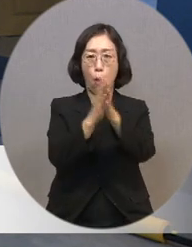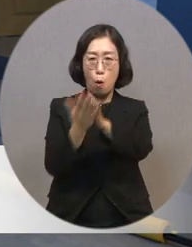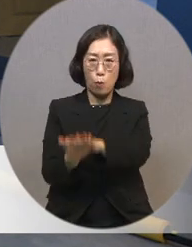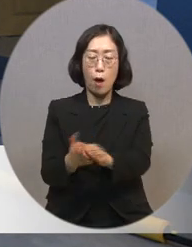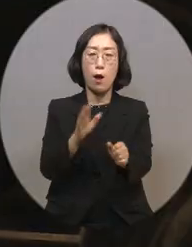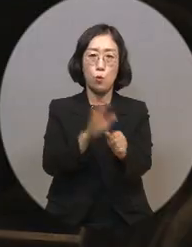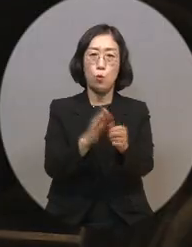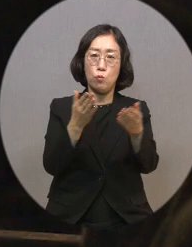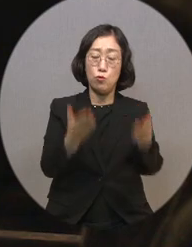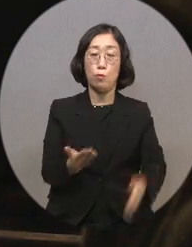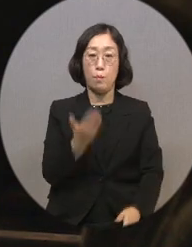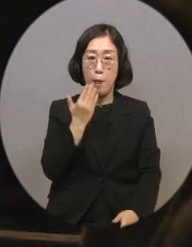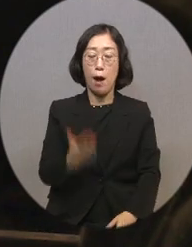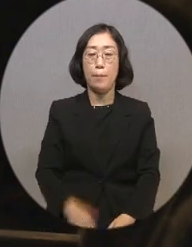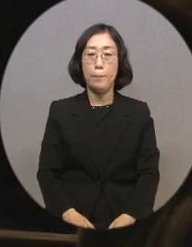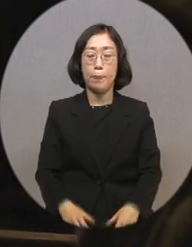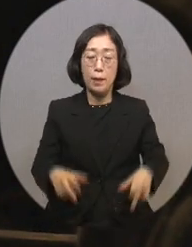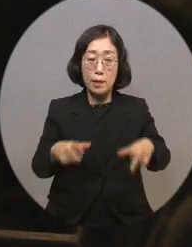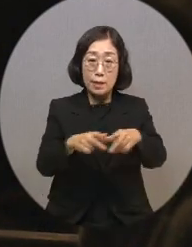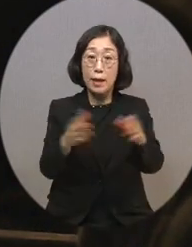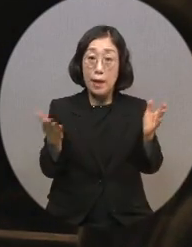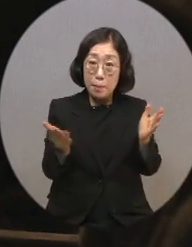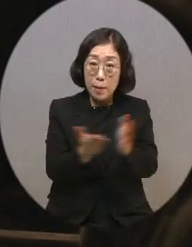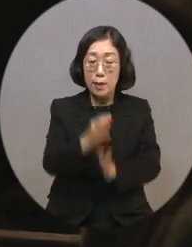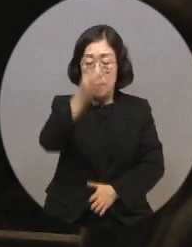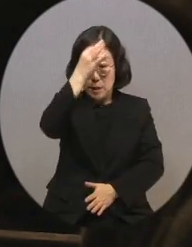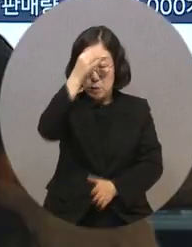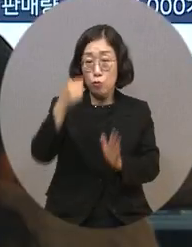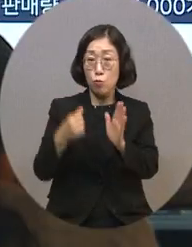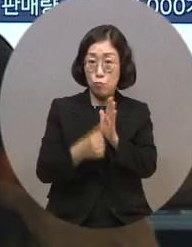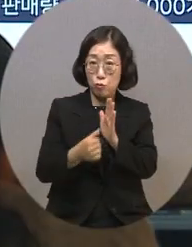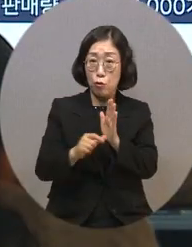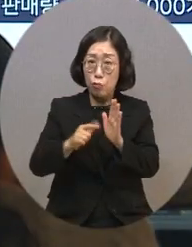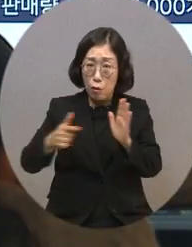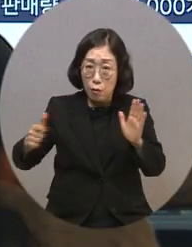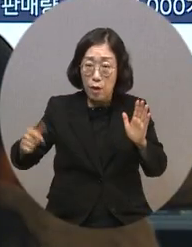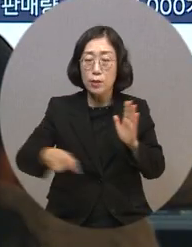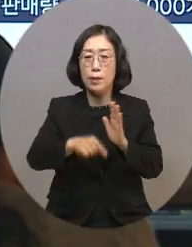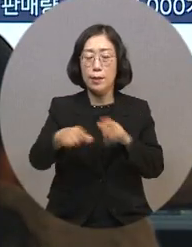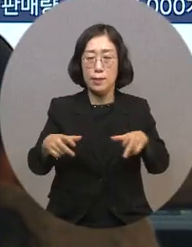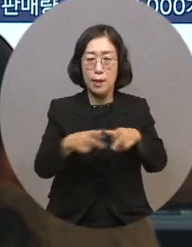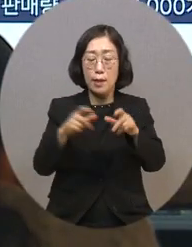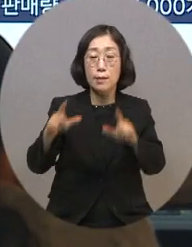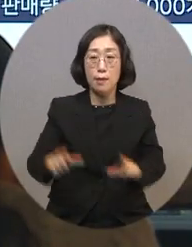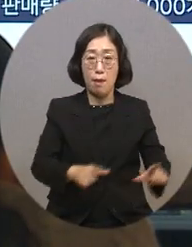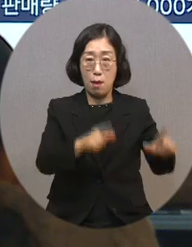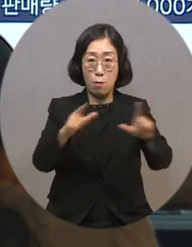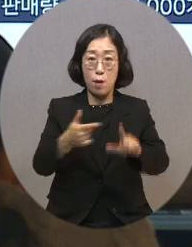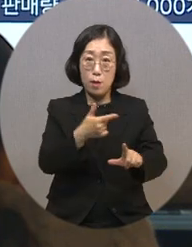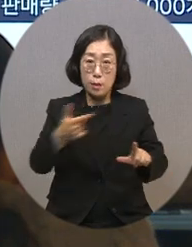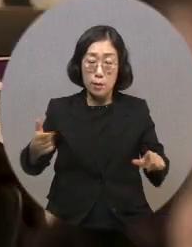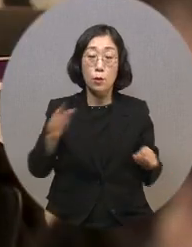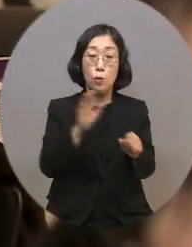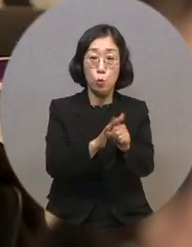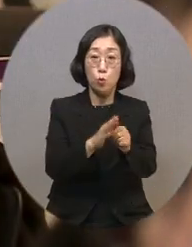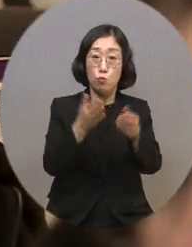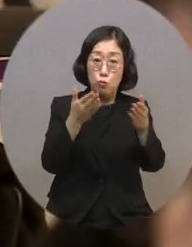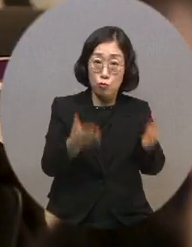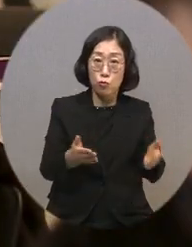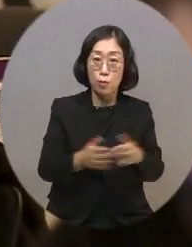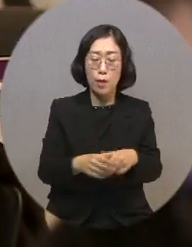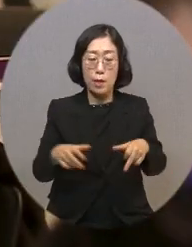있다고 생각이 돼요. 장애 친화적 기술과 제품, 서비스가 장애인의 일상에 많은 영향을 끼치는 만큼